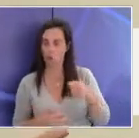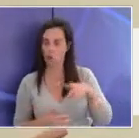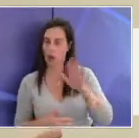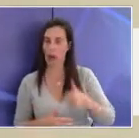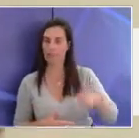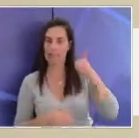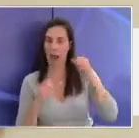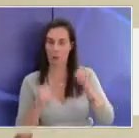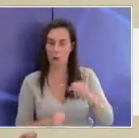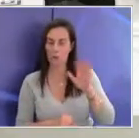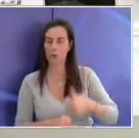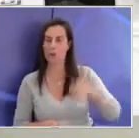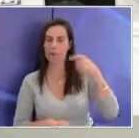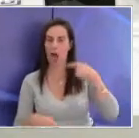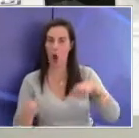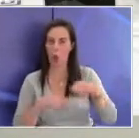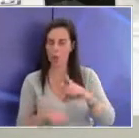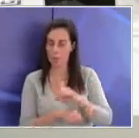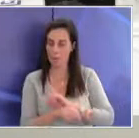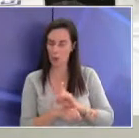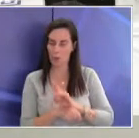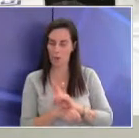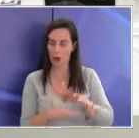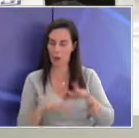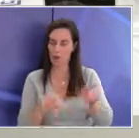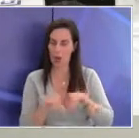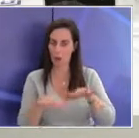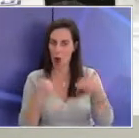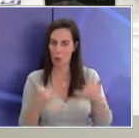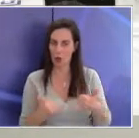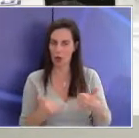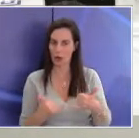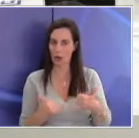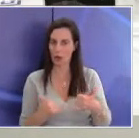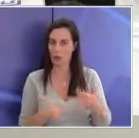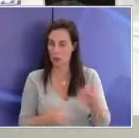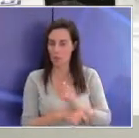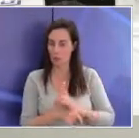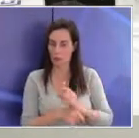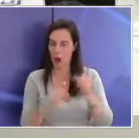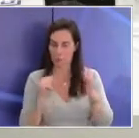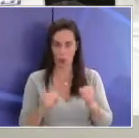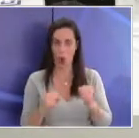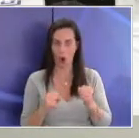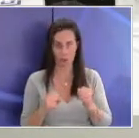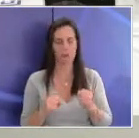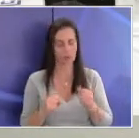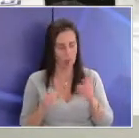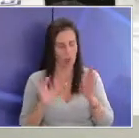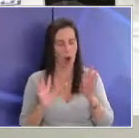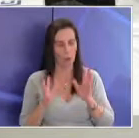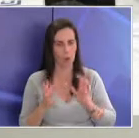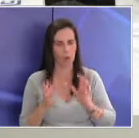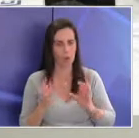גם שר ביטחון והוא גם שר חוץ, בתקופת ממשלת מעבר, ובתקופה ביטחונית מאוד מאוד